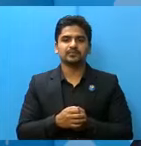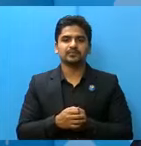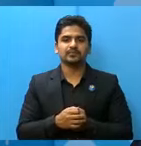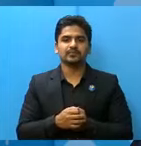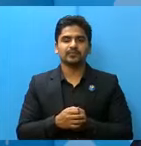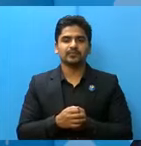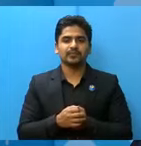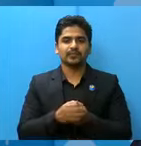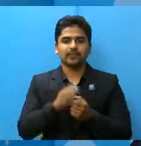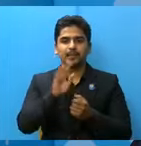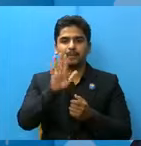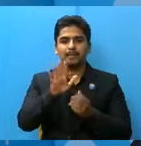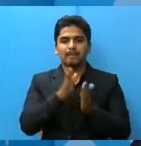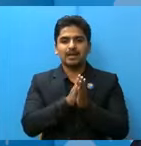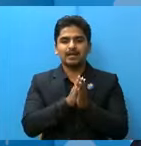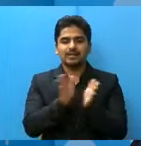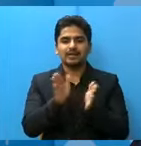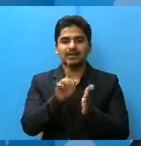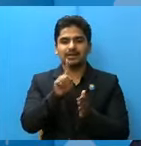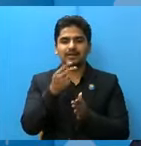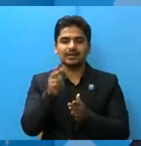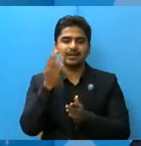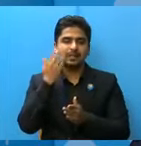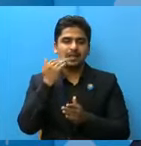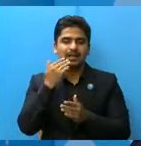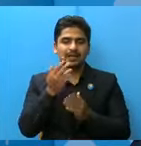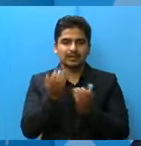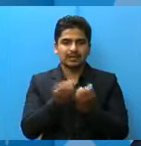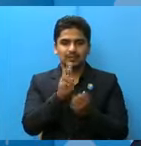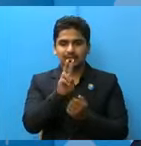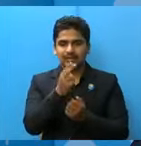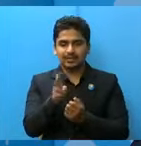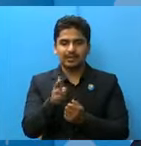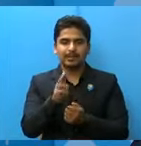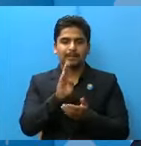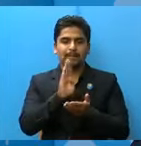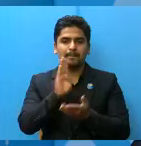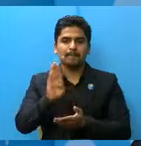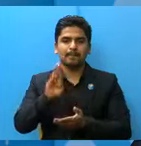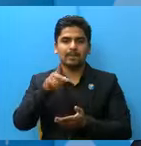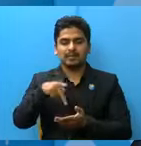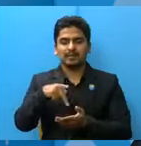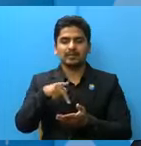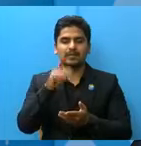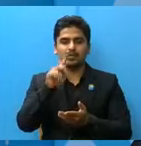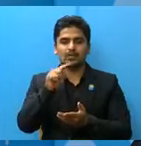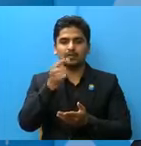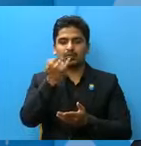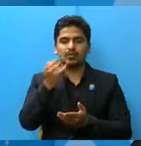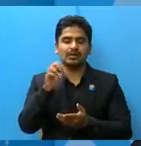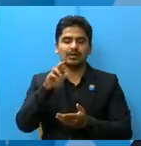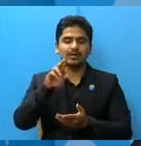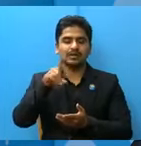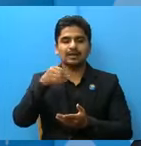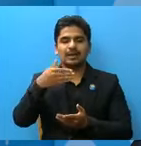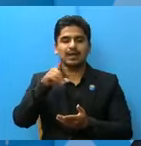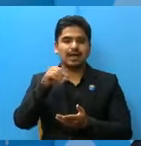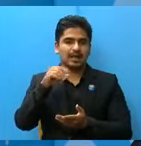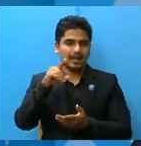5 थर्मा एक जना महिला गरी दुई जना बिपी कोईराला स्वास्त बिज्यान पर्तिस्टान दरानमा